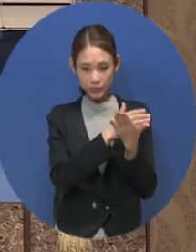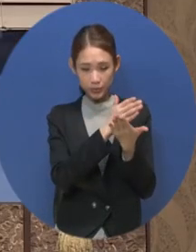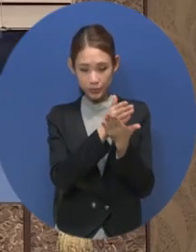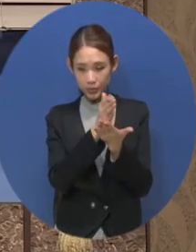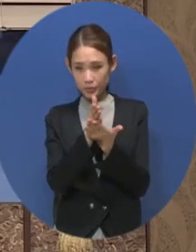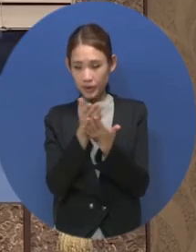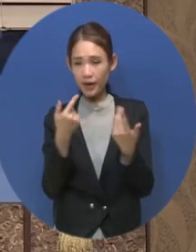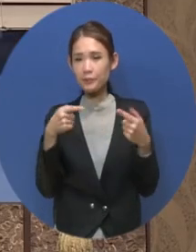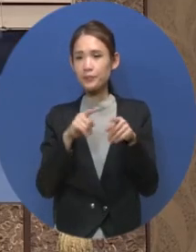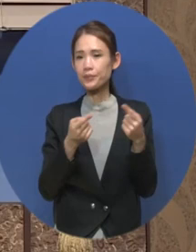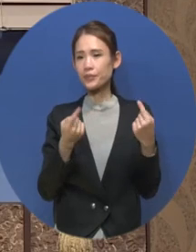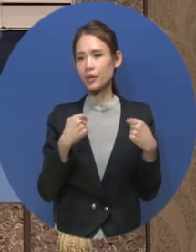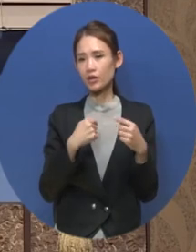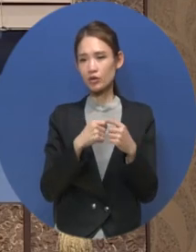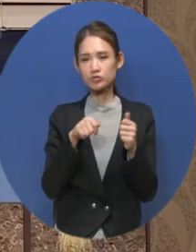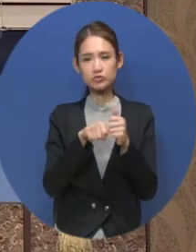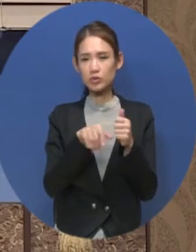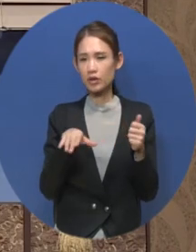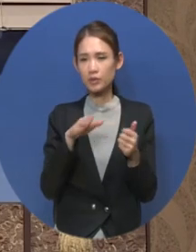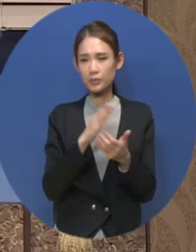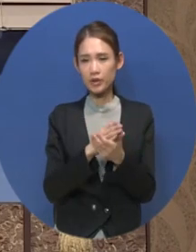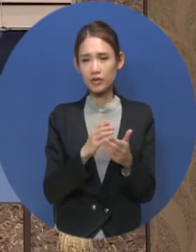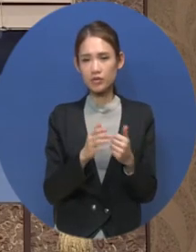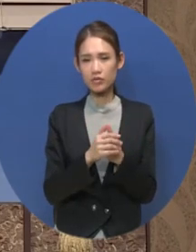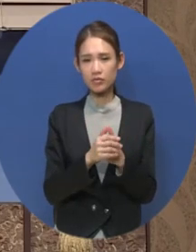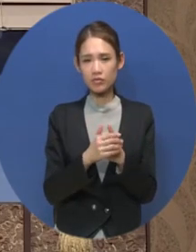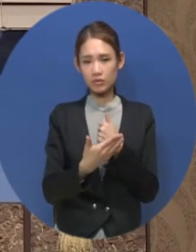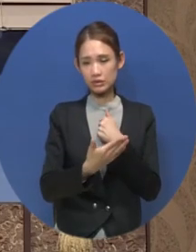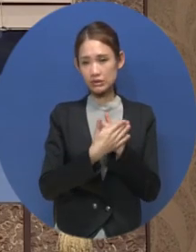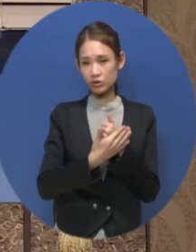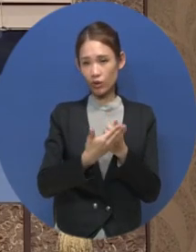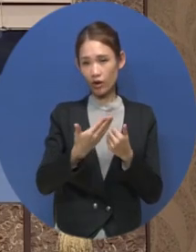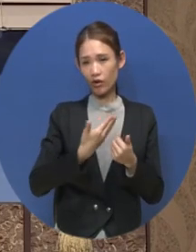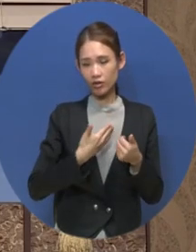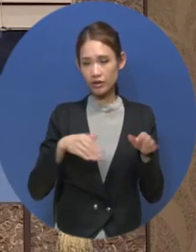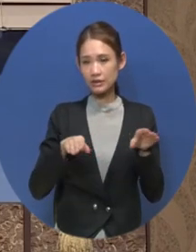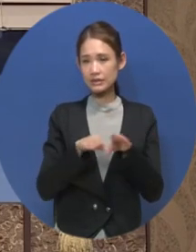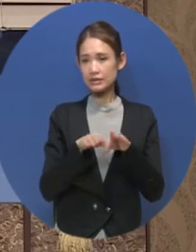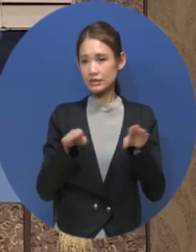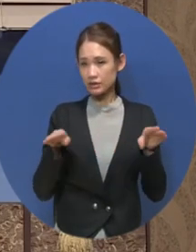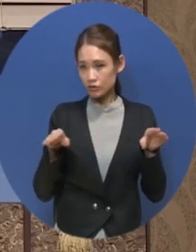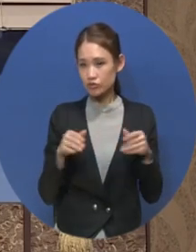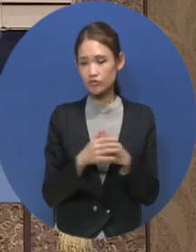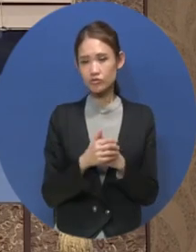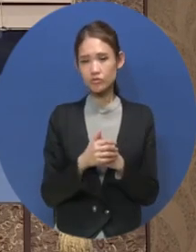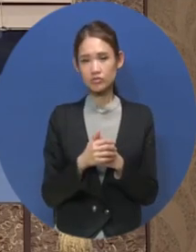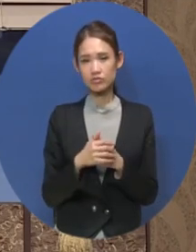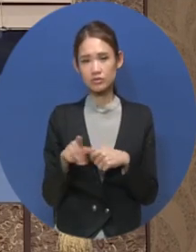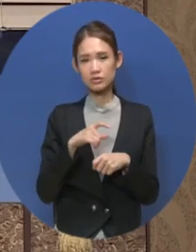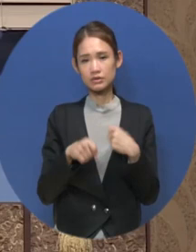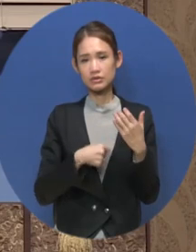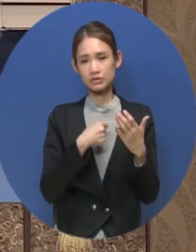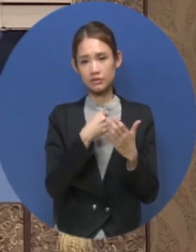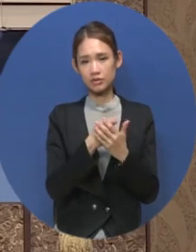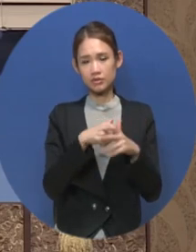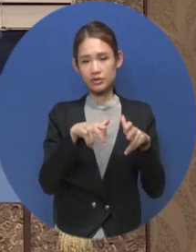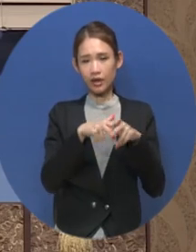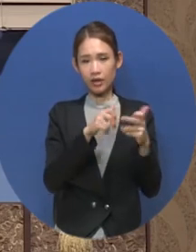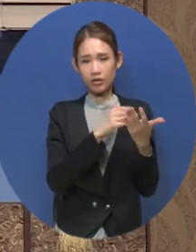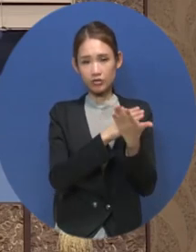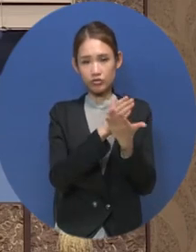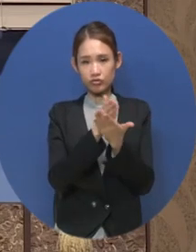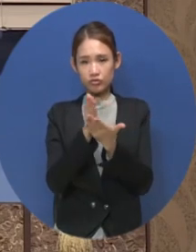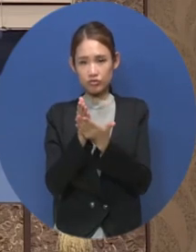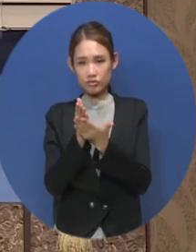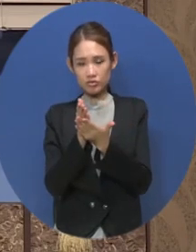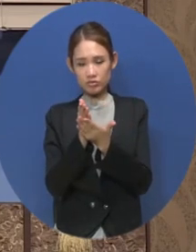참여하고 네. 누구도 소외되지 않고 어떤 지원 기준이라든지 이런 부분들을 우리가 특정한 어떤 장애 유형이나